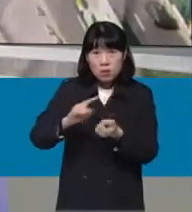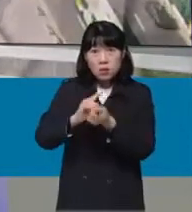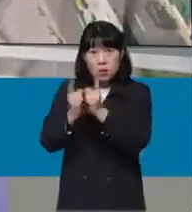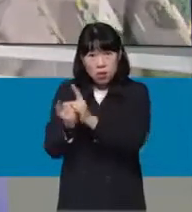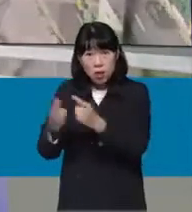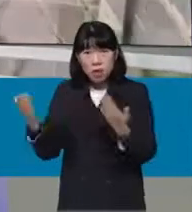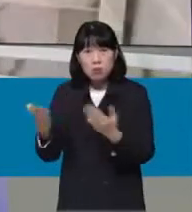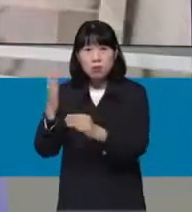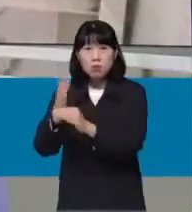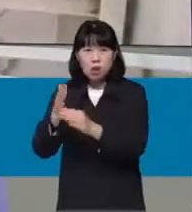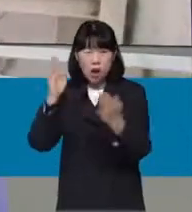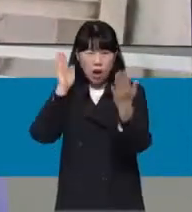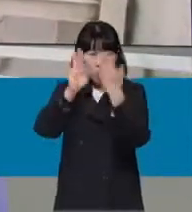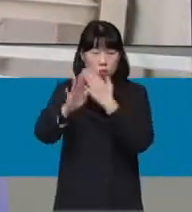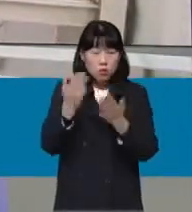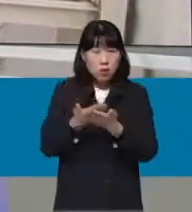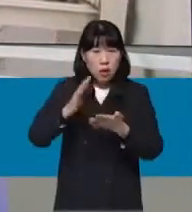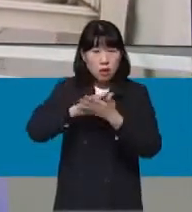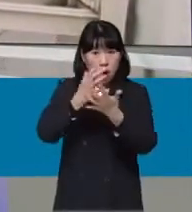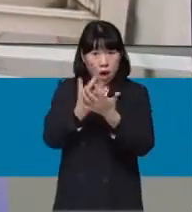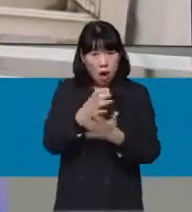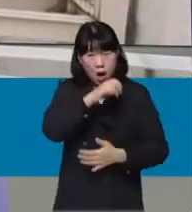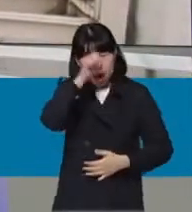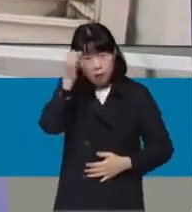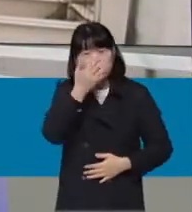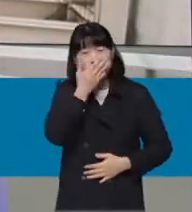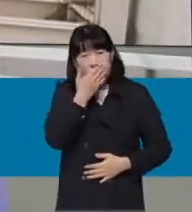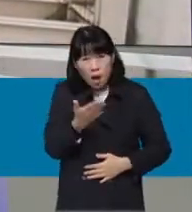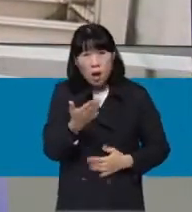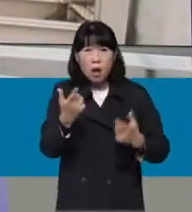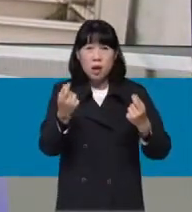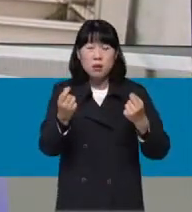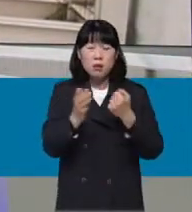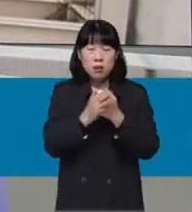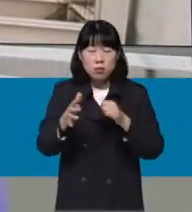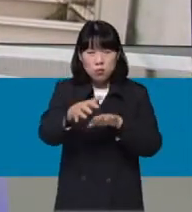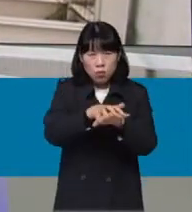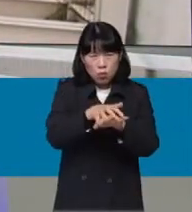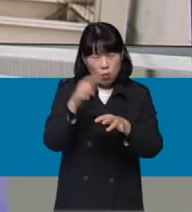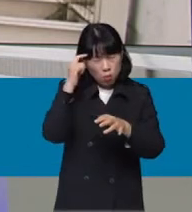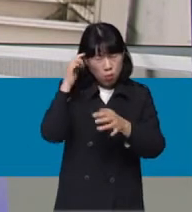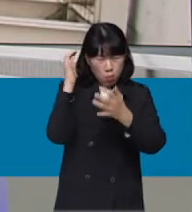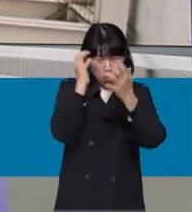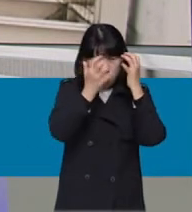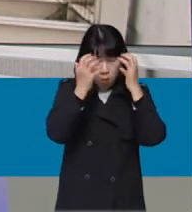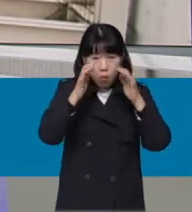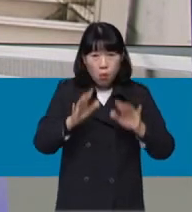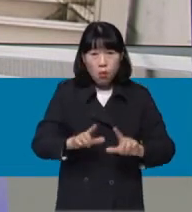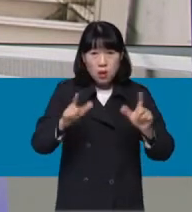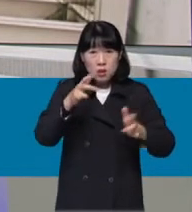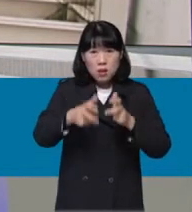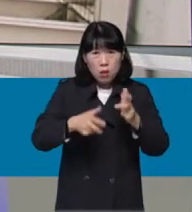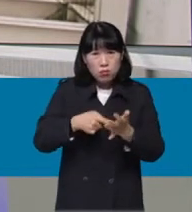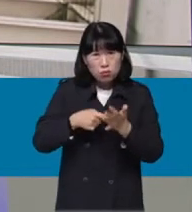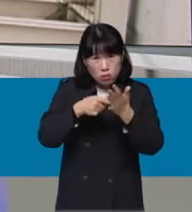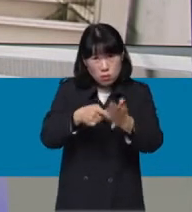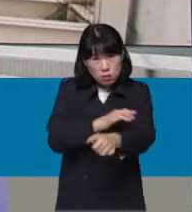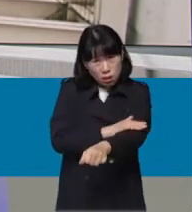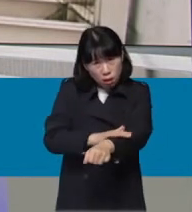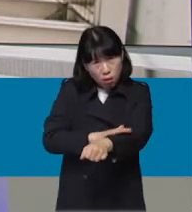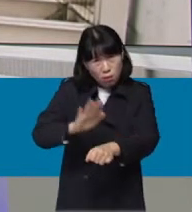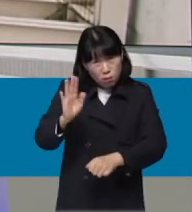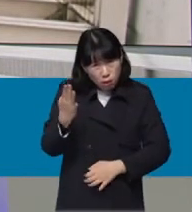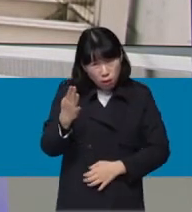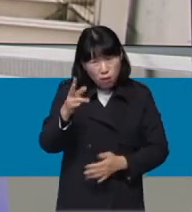가운데 앞으로 개정안이 통과될 가능성도 배제할 수 없어 조직 콜라는 물론 올해 사업 추진이 제대로 될 수